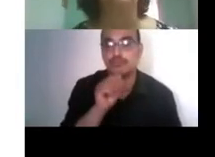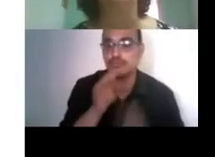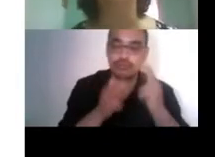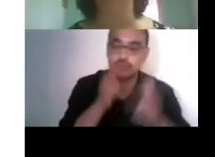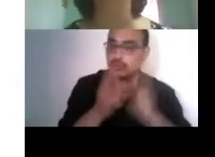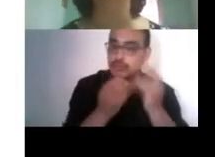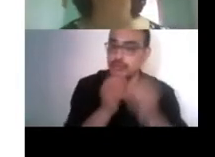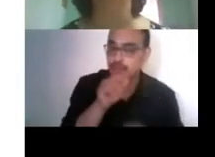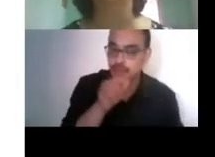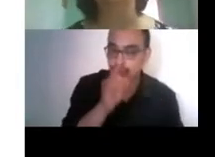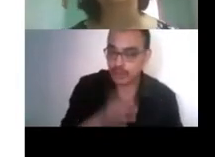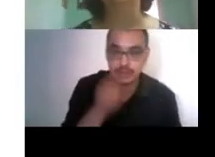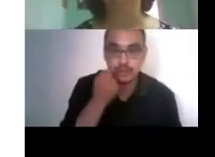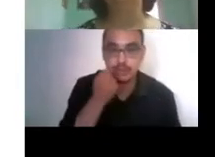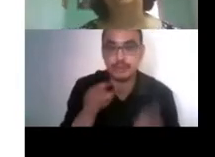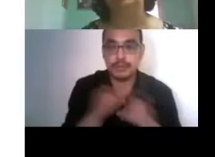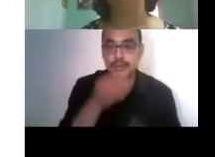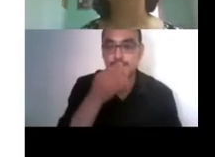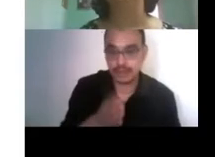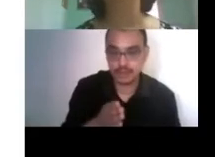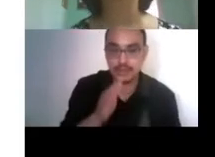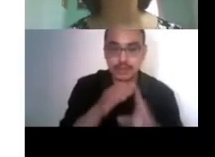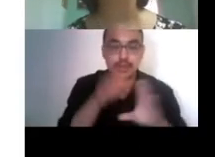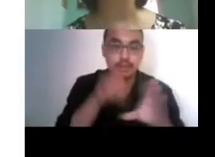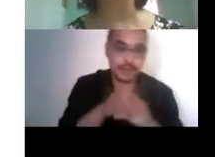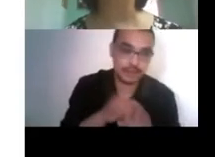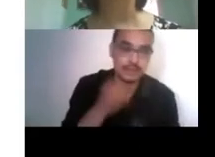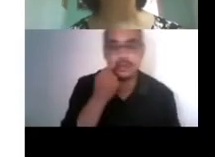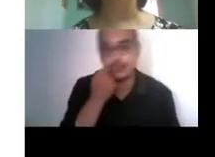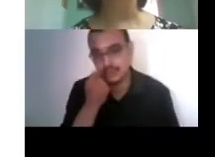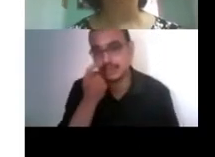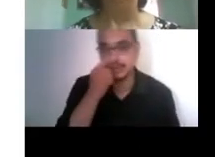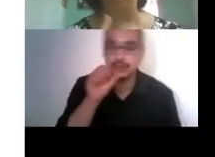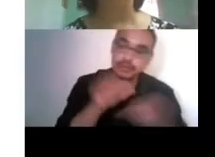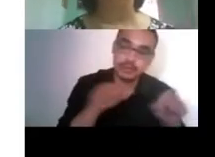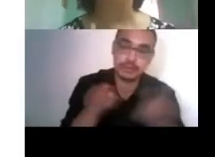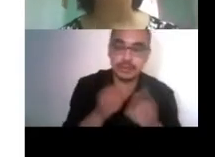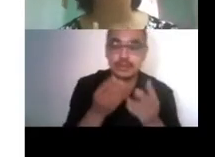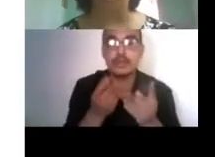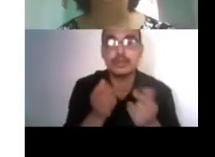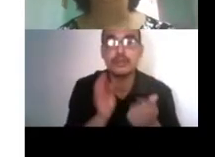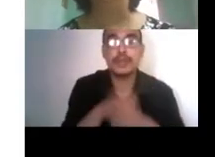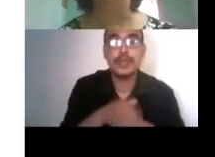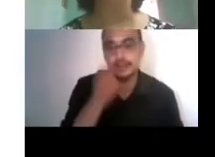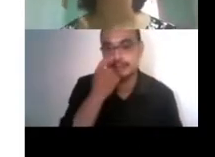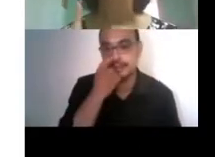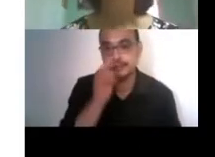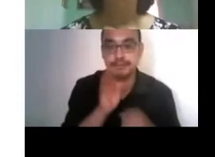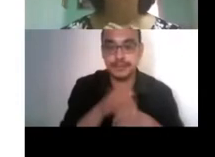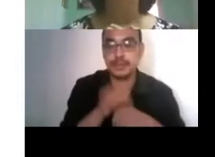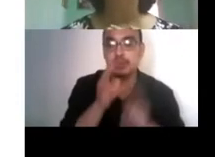यो होइन कि पुरुषलाई हुँदैन, घरभित्र महिला पुरुष जो कोहीलाई पनि हुन्छ तर संख्यात्मक रूपमा महिलालाई हुने भएर बढी कुरा गरिरहेको